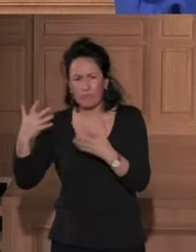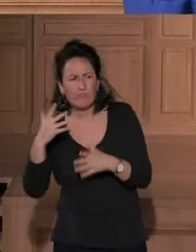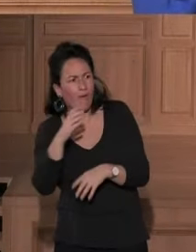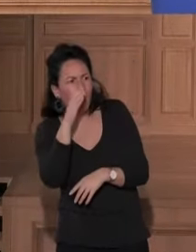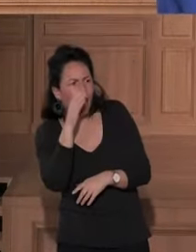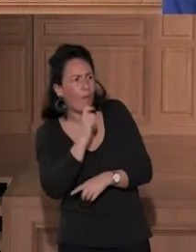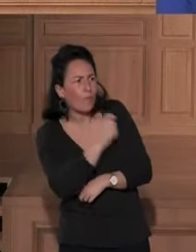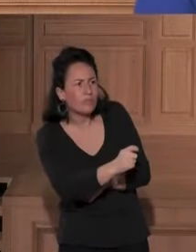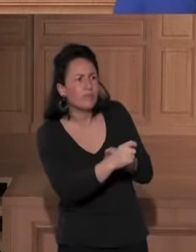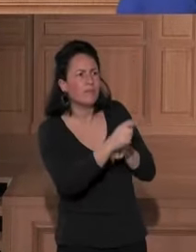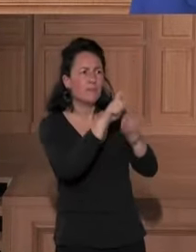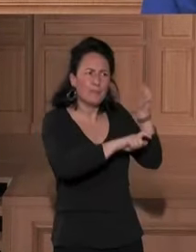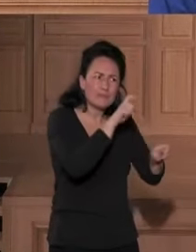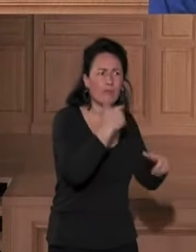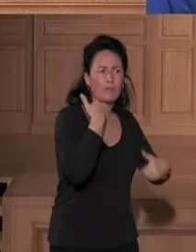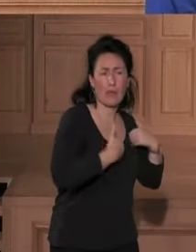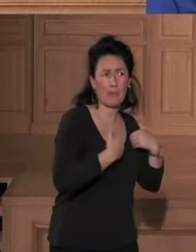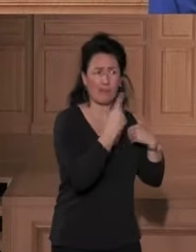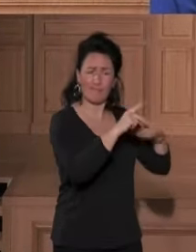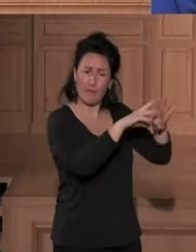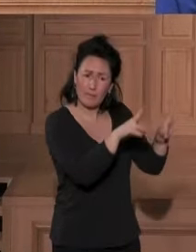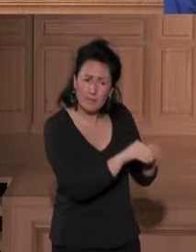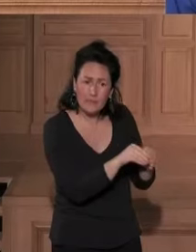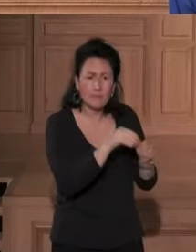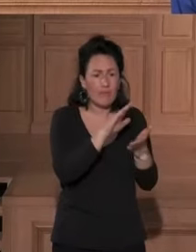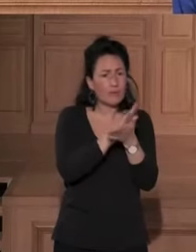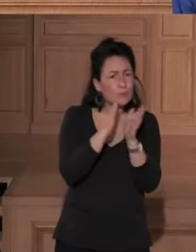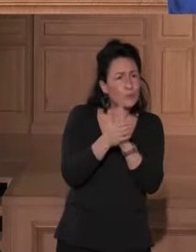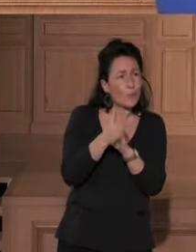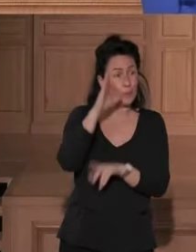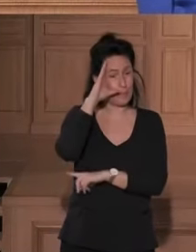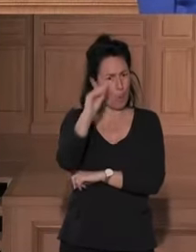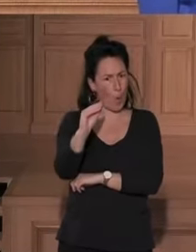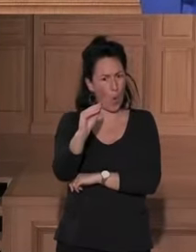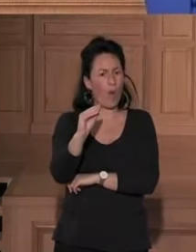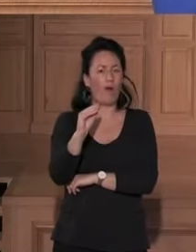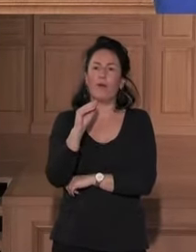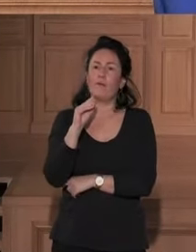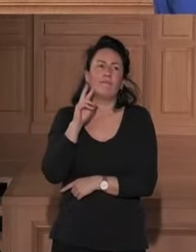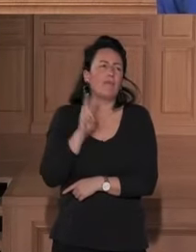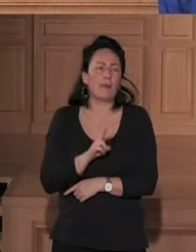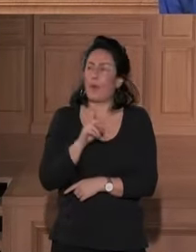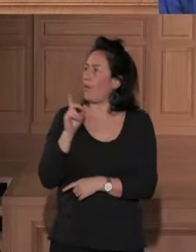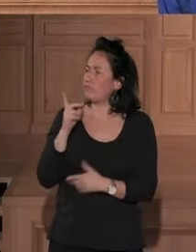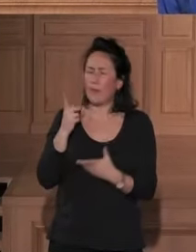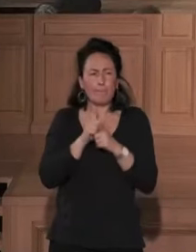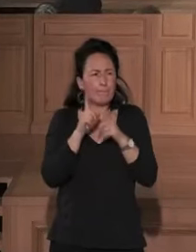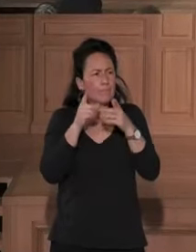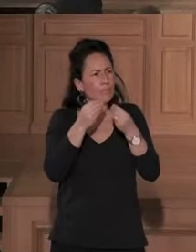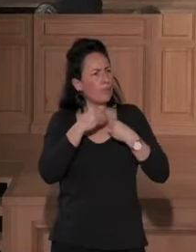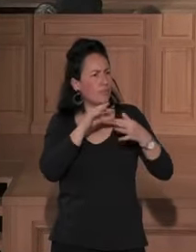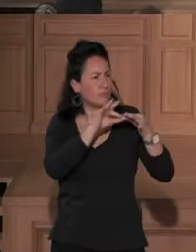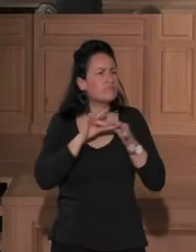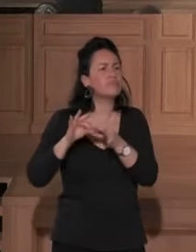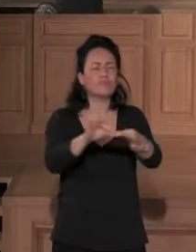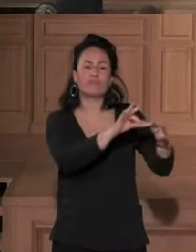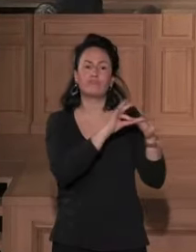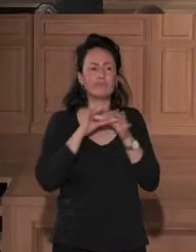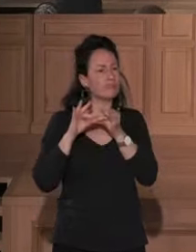personnes handicapées, aux familles, aux associations, aux professionnels. C'est vraiment un lien qui nous unit tous.